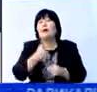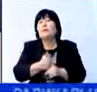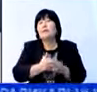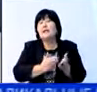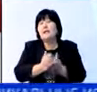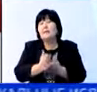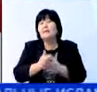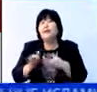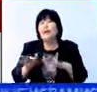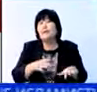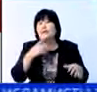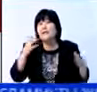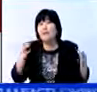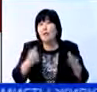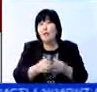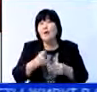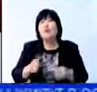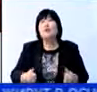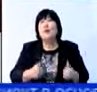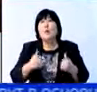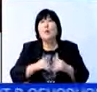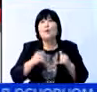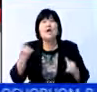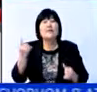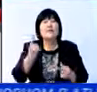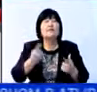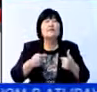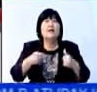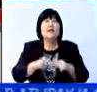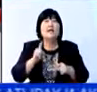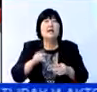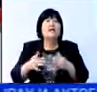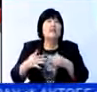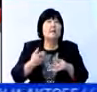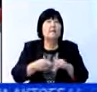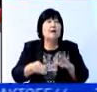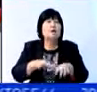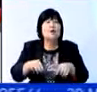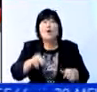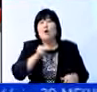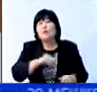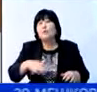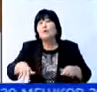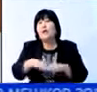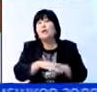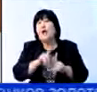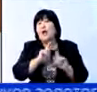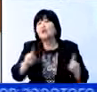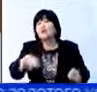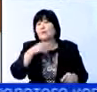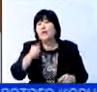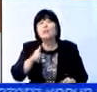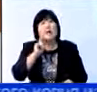направления модернизации партии. Это усиление роли первичных организаций, это борьба с коррупцией, работа с населением, особое